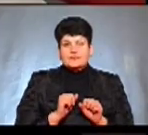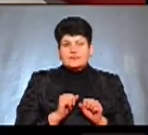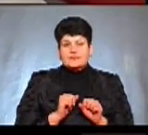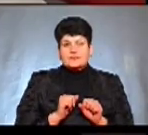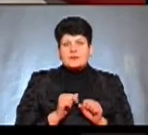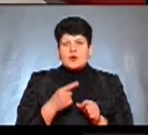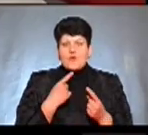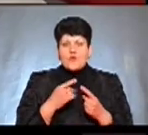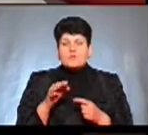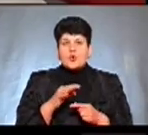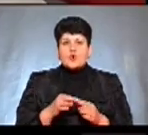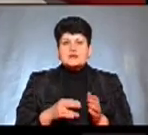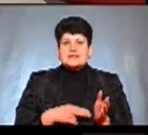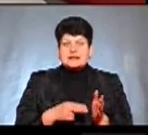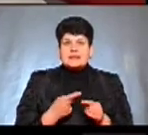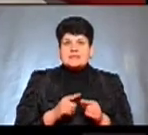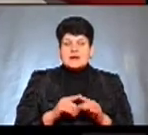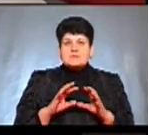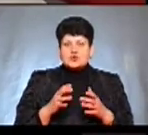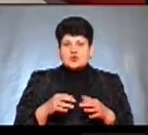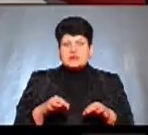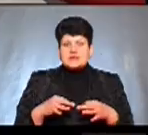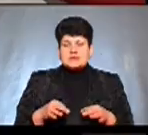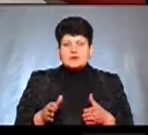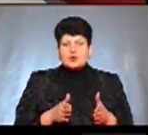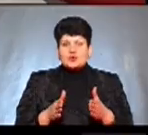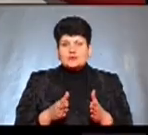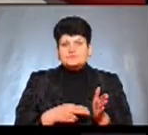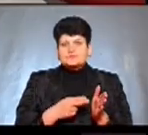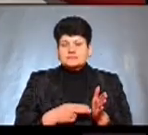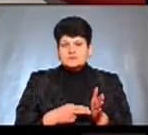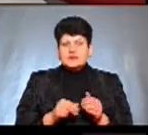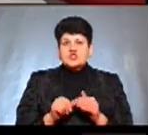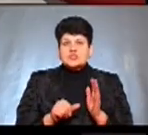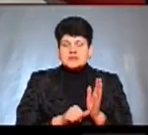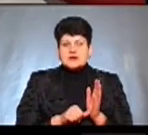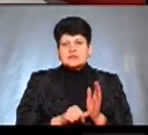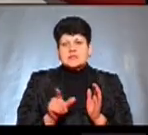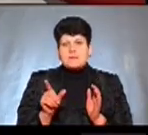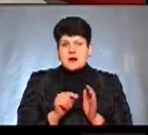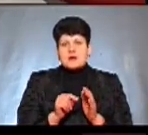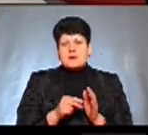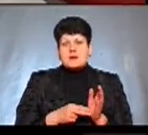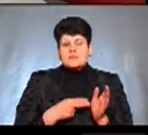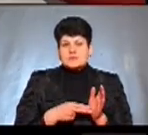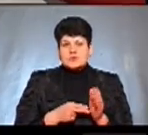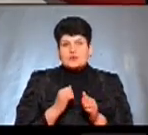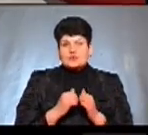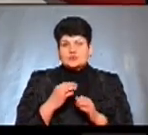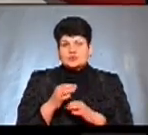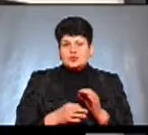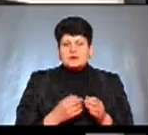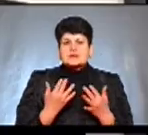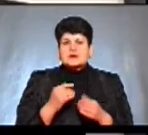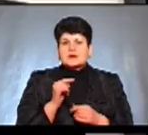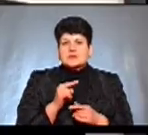ми говоримо про залізницю, це міжнародний транспортний коридор залізничний. Тільки 16 пар пасажирських потягів щодоби. Окрім того, скільки там